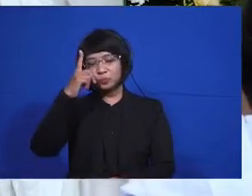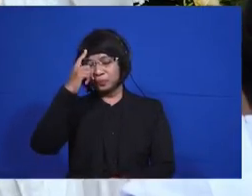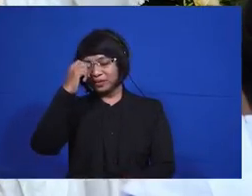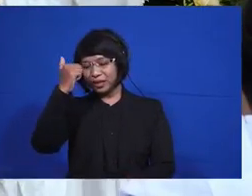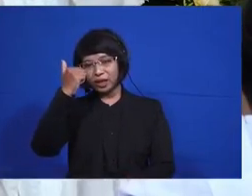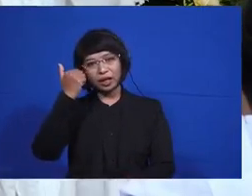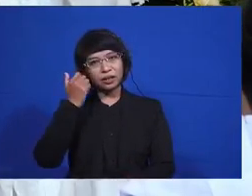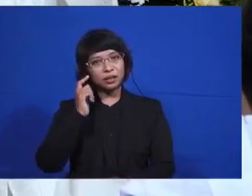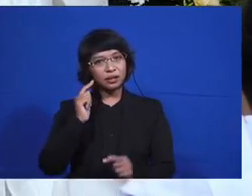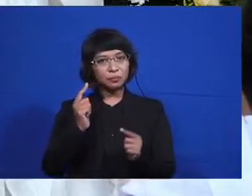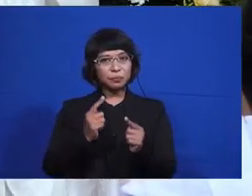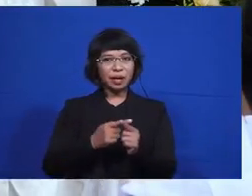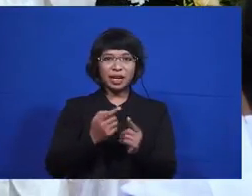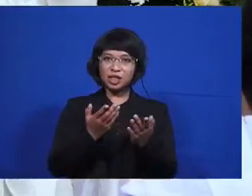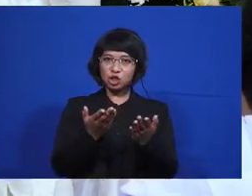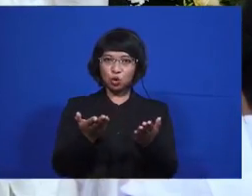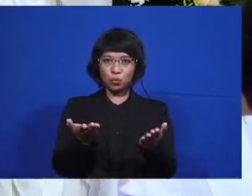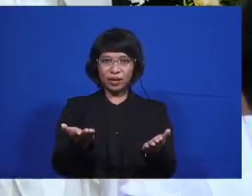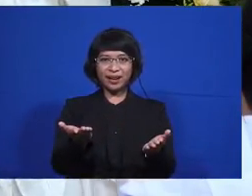saudara.